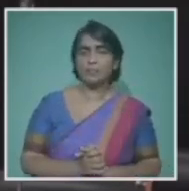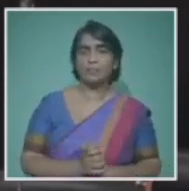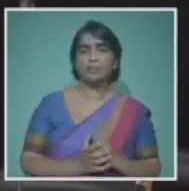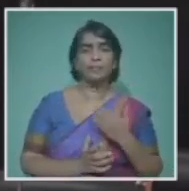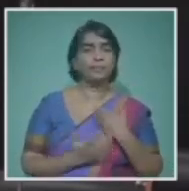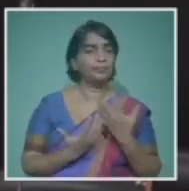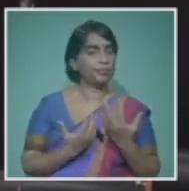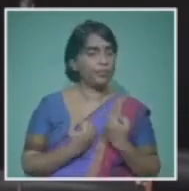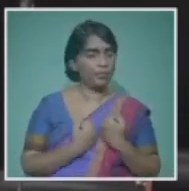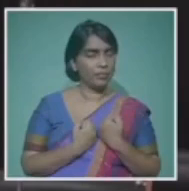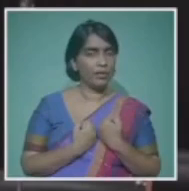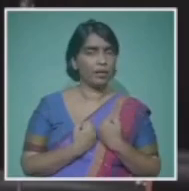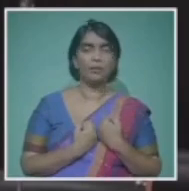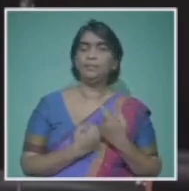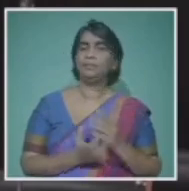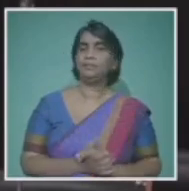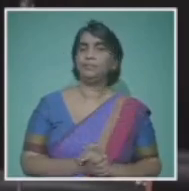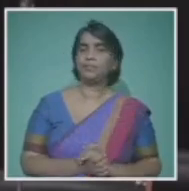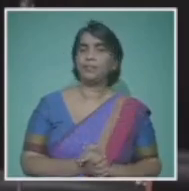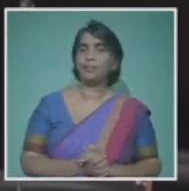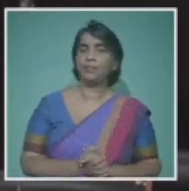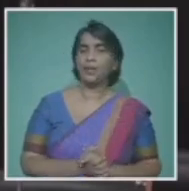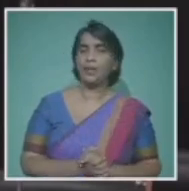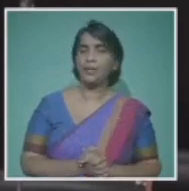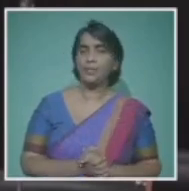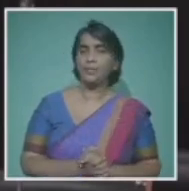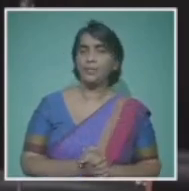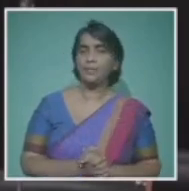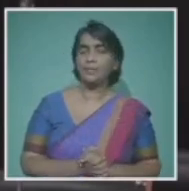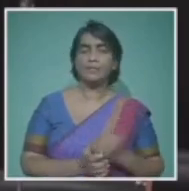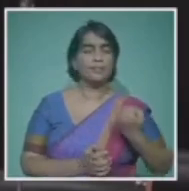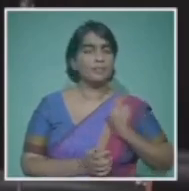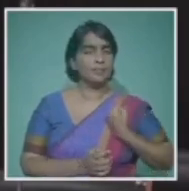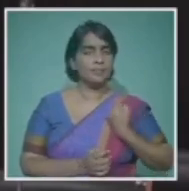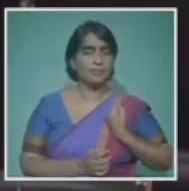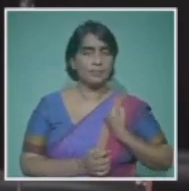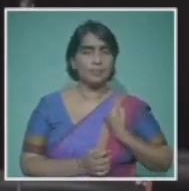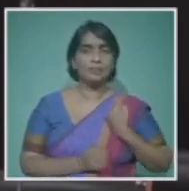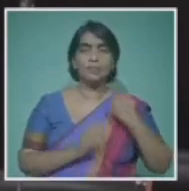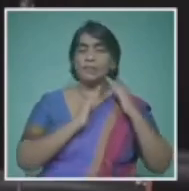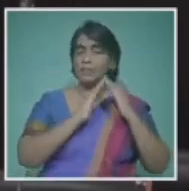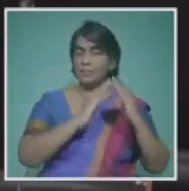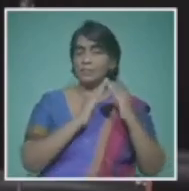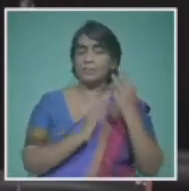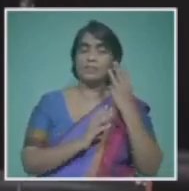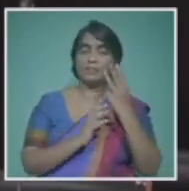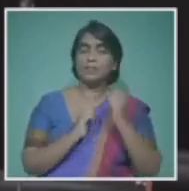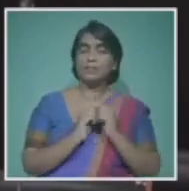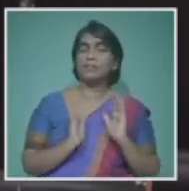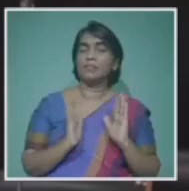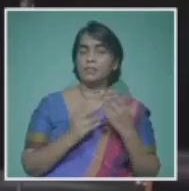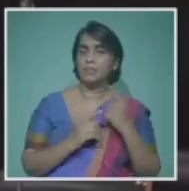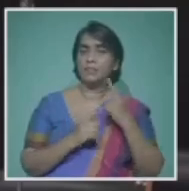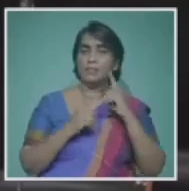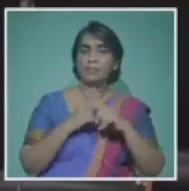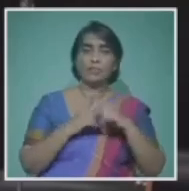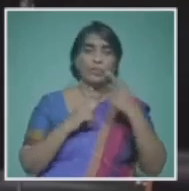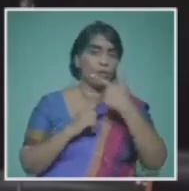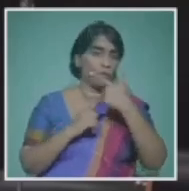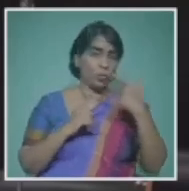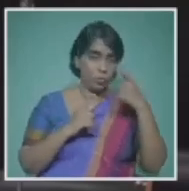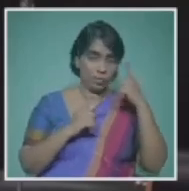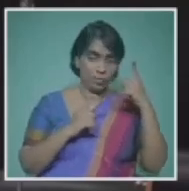අපිට වොමනා මේ වෛද්‍ය පීඨ තුනක් ආරම්භ කරන්න. එකක්